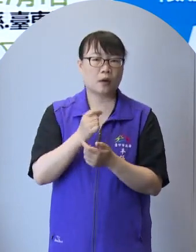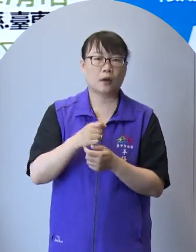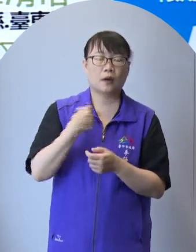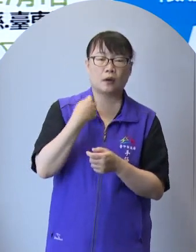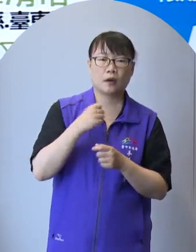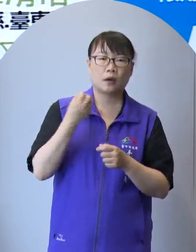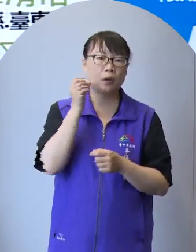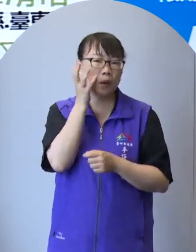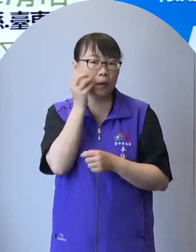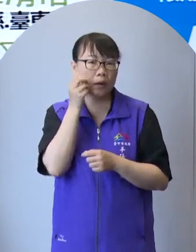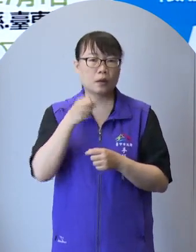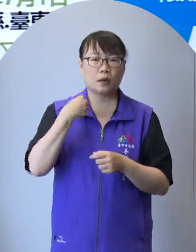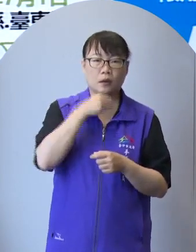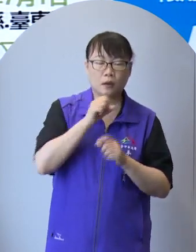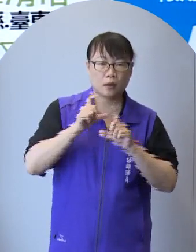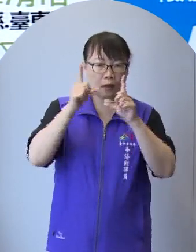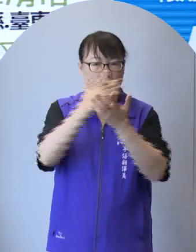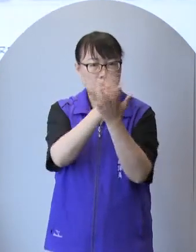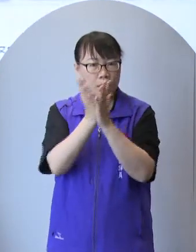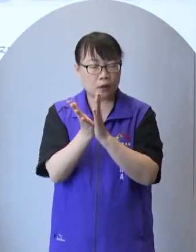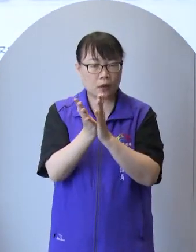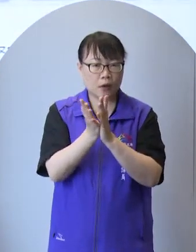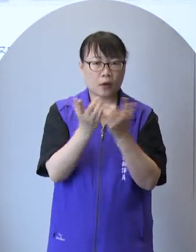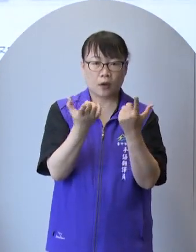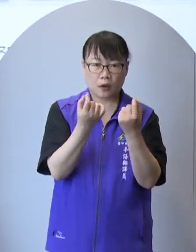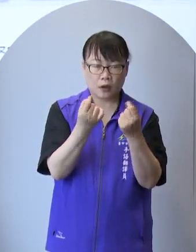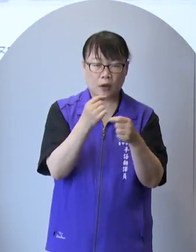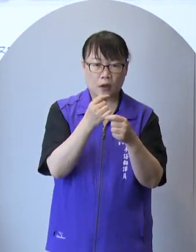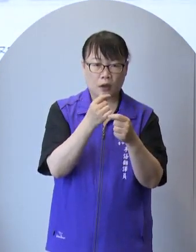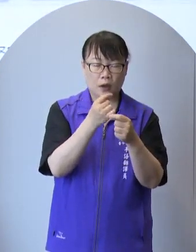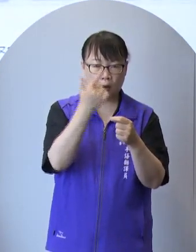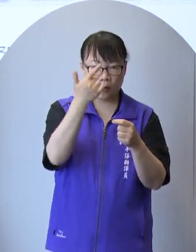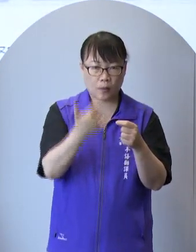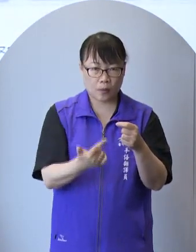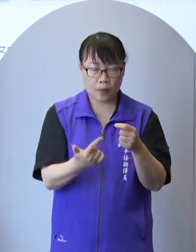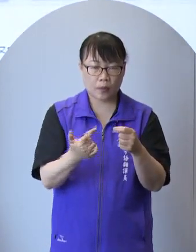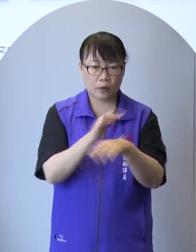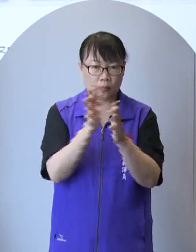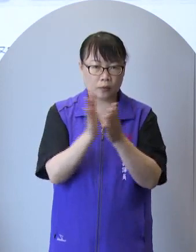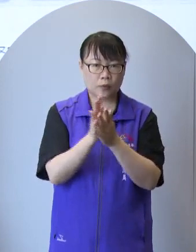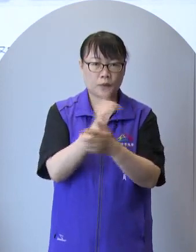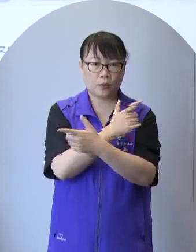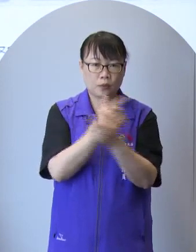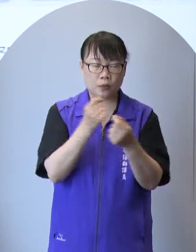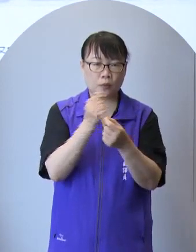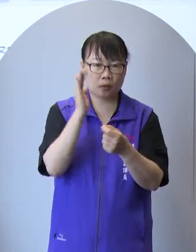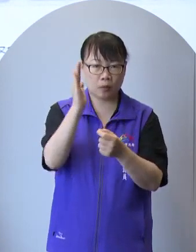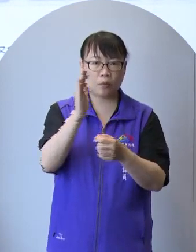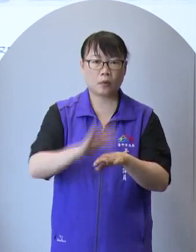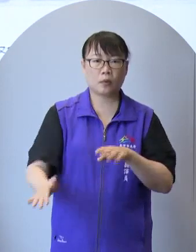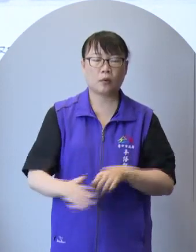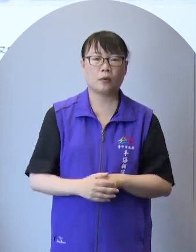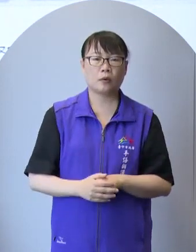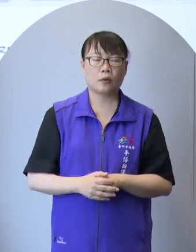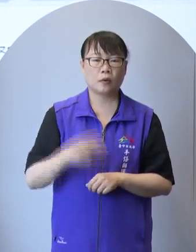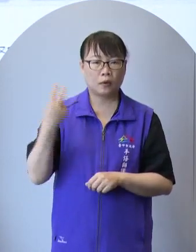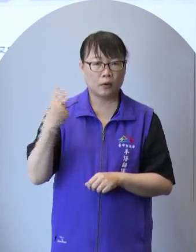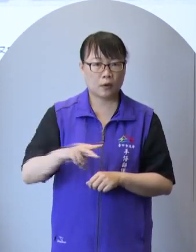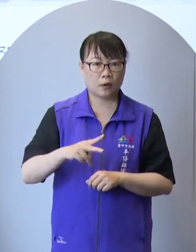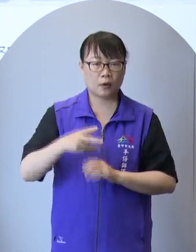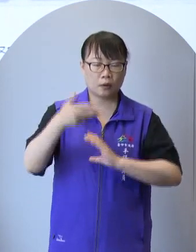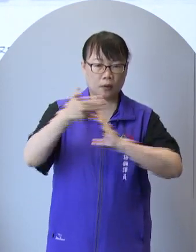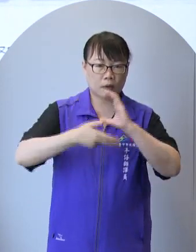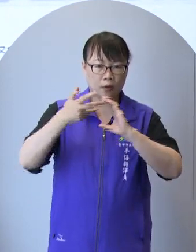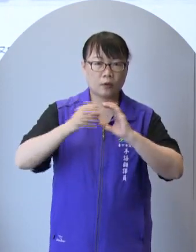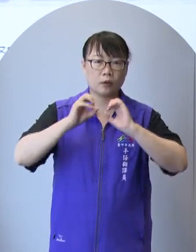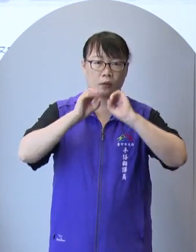来实施，都会来实施。好，那这个部分我们在多元媒体啊来做广泛的宣传，哈，广